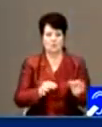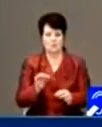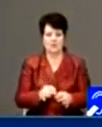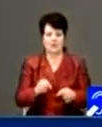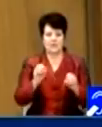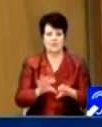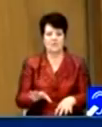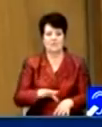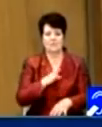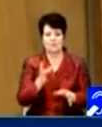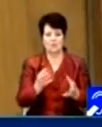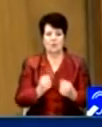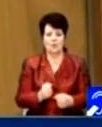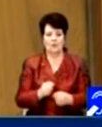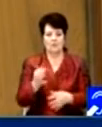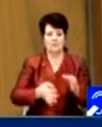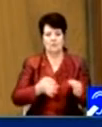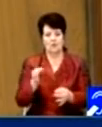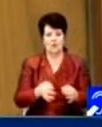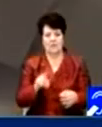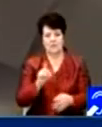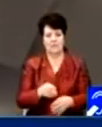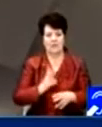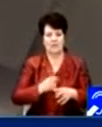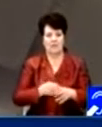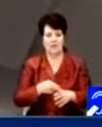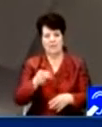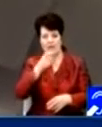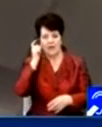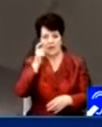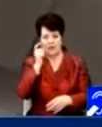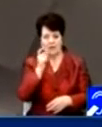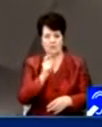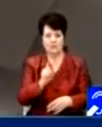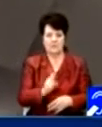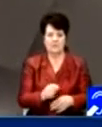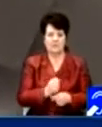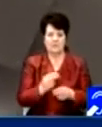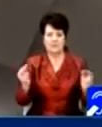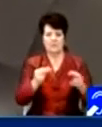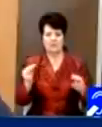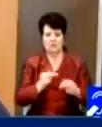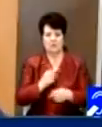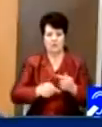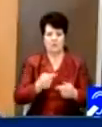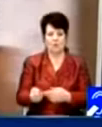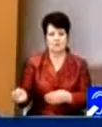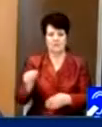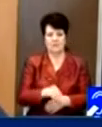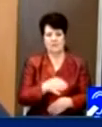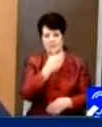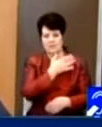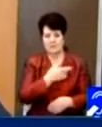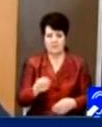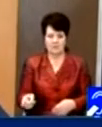Decizia a fost luată de instanța de judecată pentru a-l împiedica pe Dorin Chirtoacă să influențeze martorii în proces. Atât timp cât